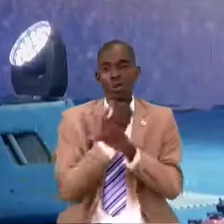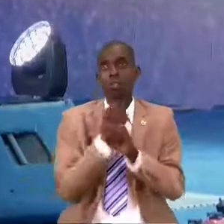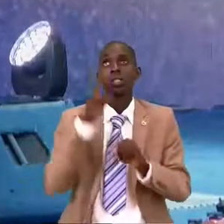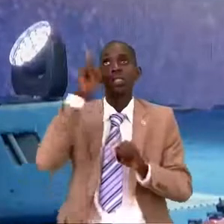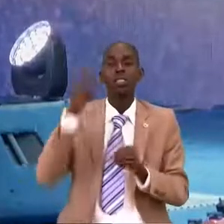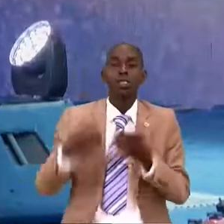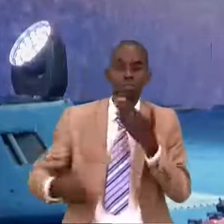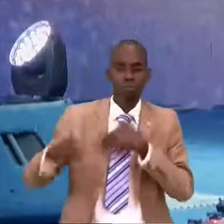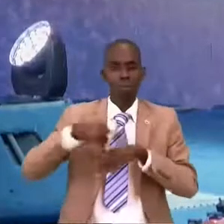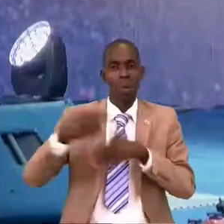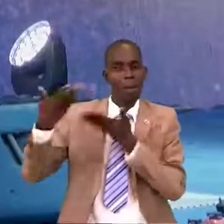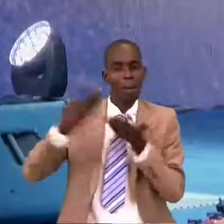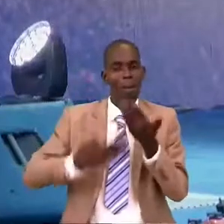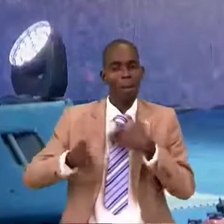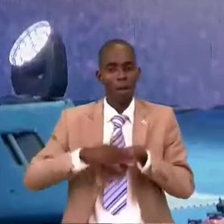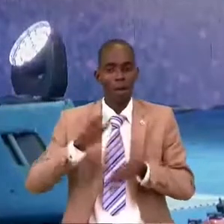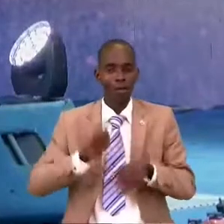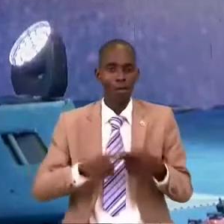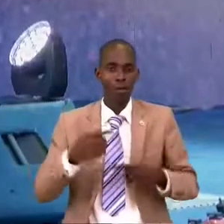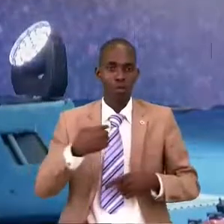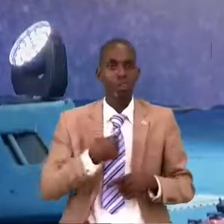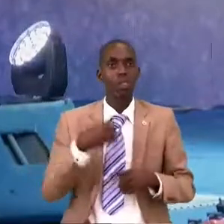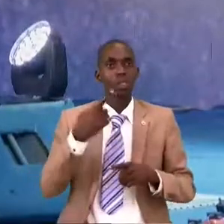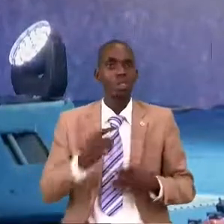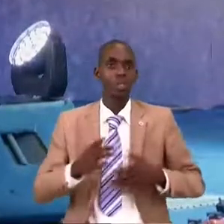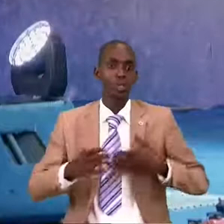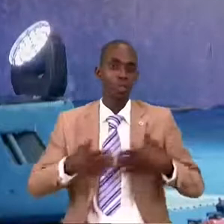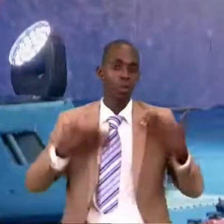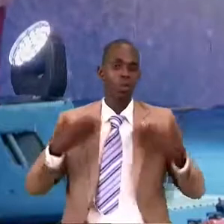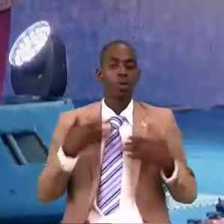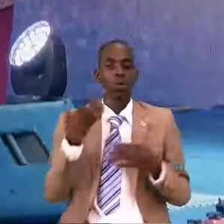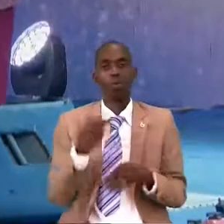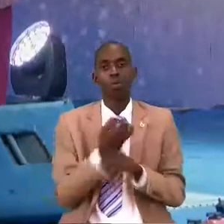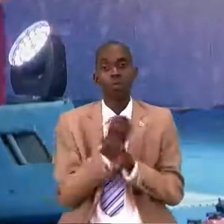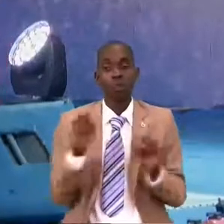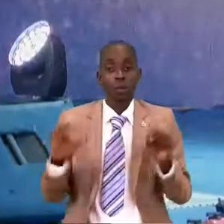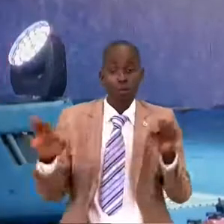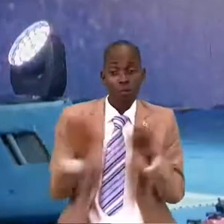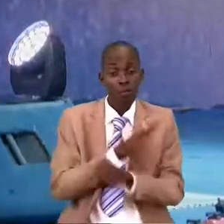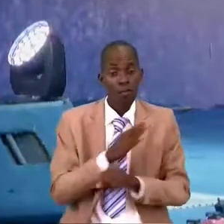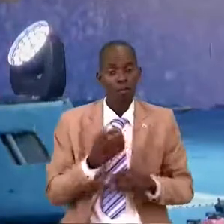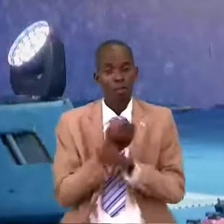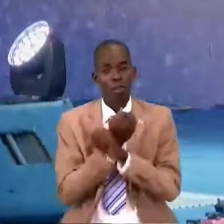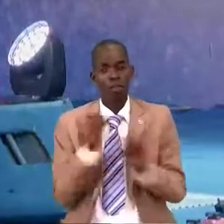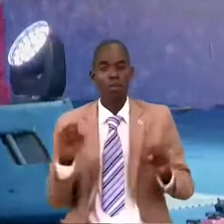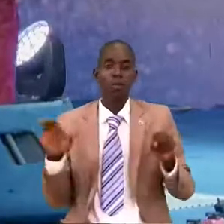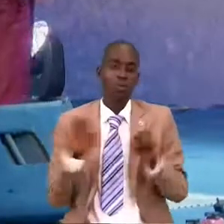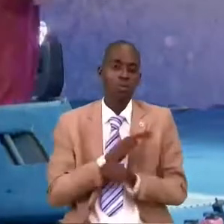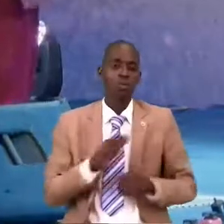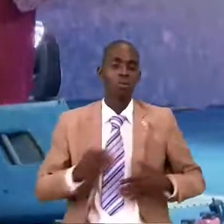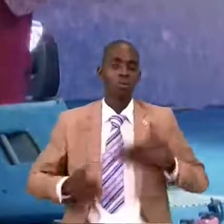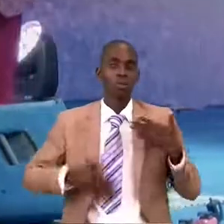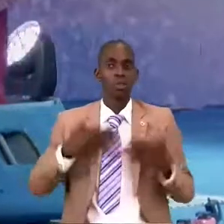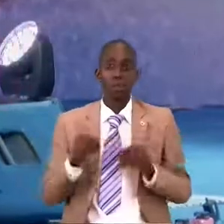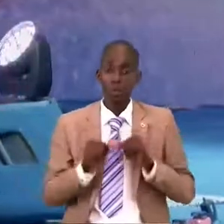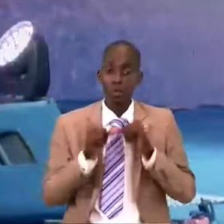plein salut, la joie pleine, le salut continuel, la joie continuelle, et le salut droit qui